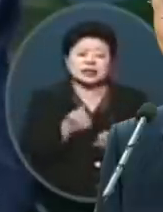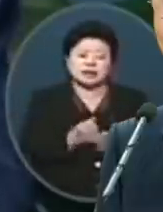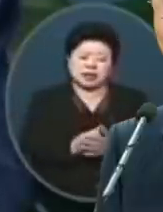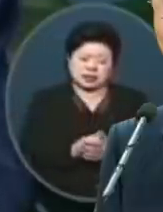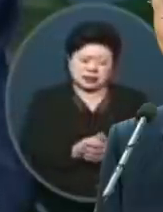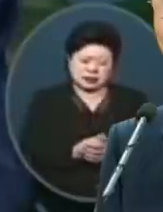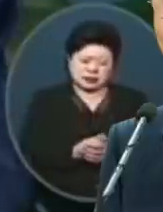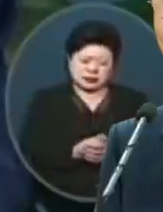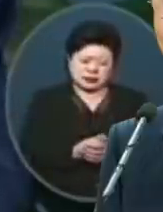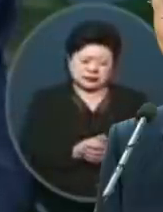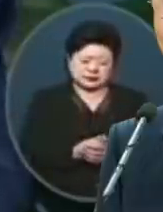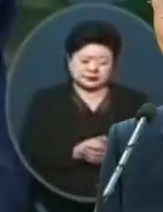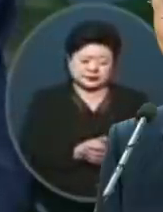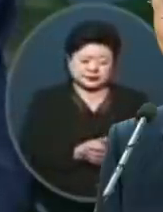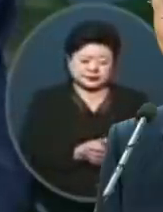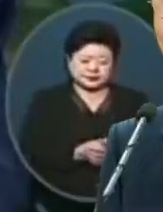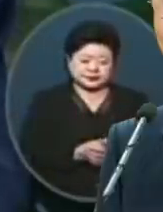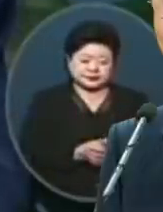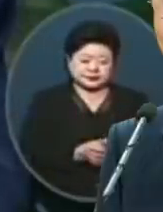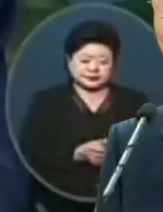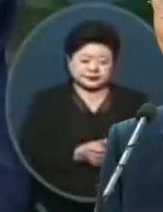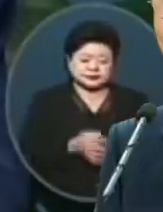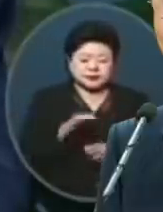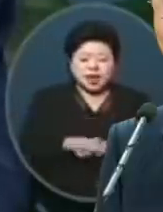그름을 많이 생산해 놓았습니다.